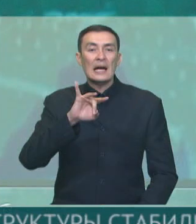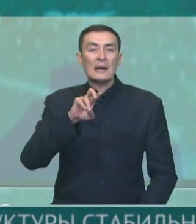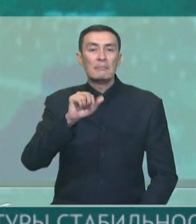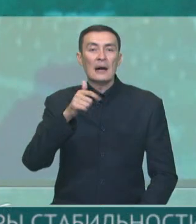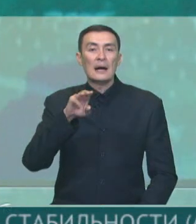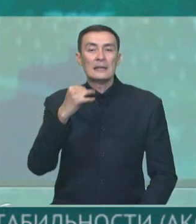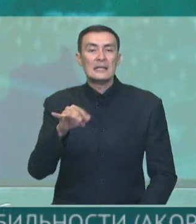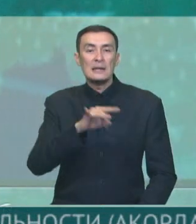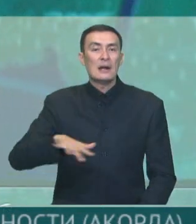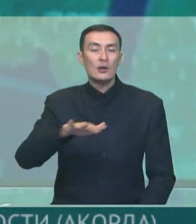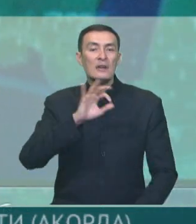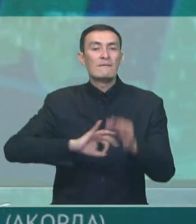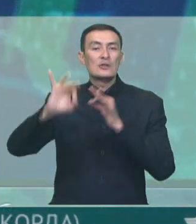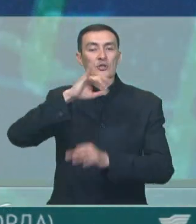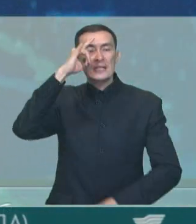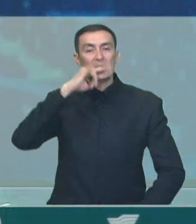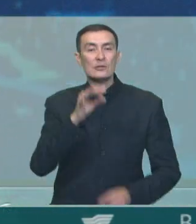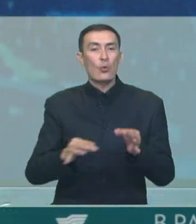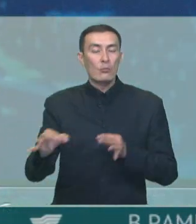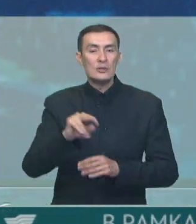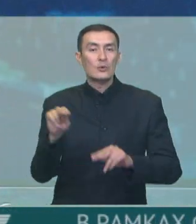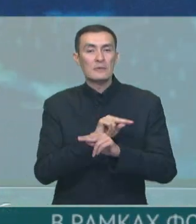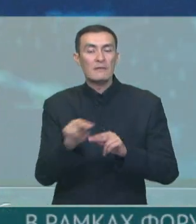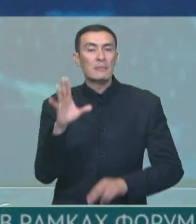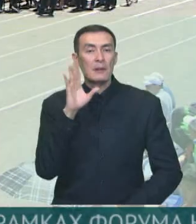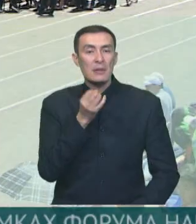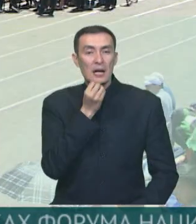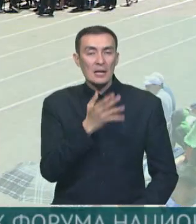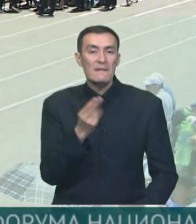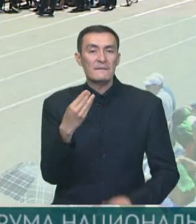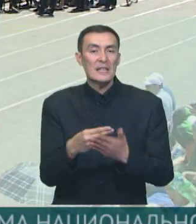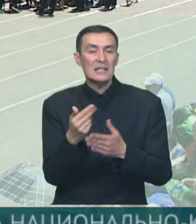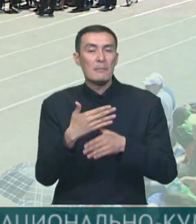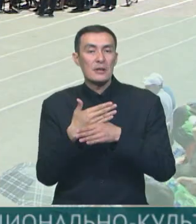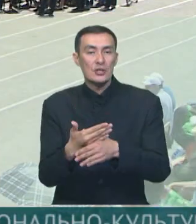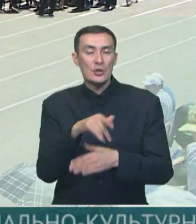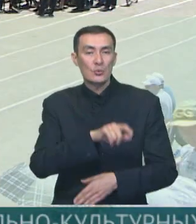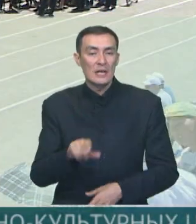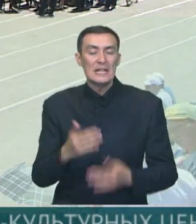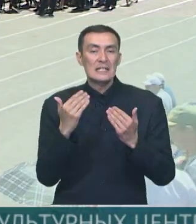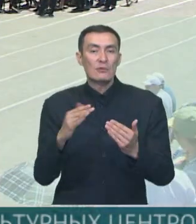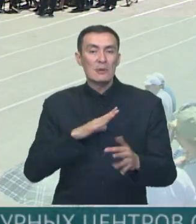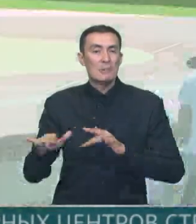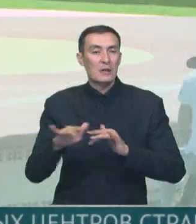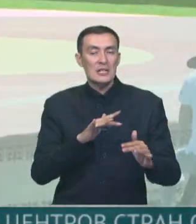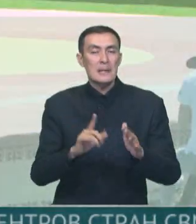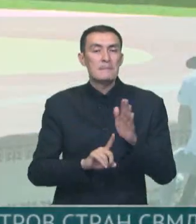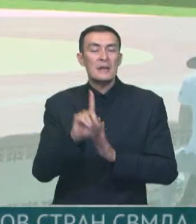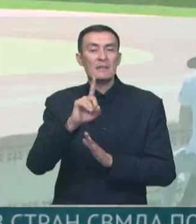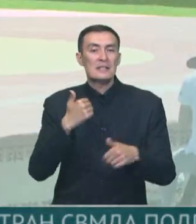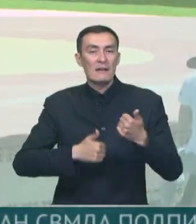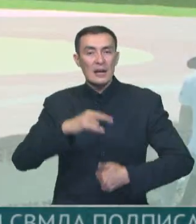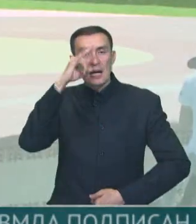районе Восточно-Казахстанской области. Отремонтировать его удалось благодаря финансовой поддержке местных жителей. Сегодня там прошли первые соревнования